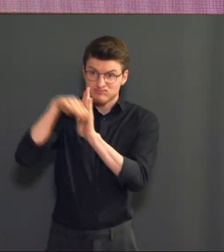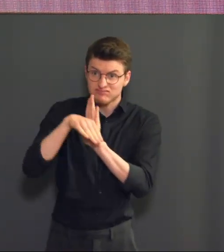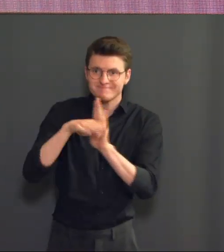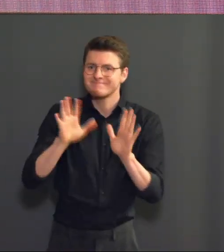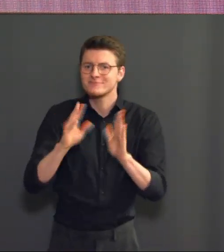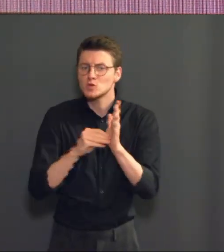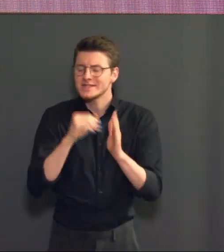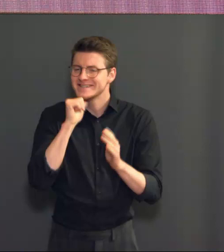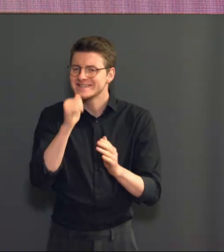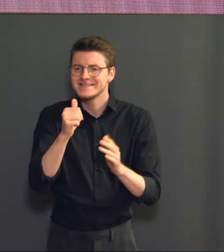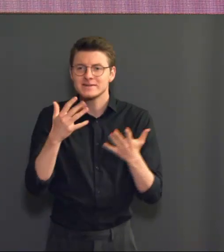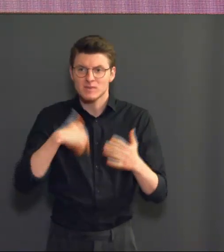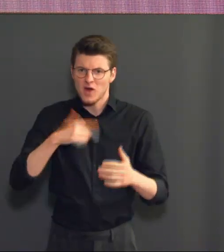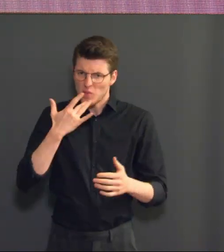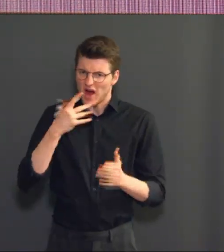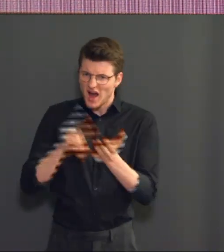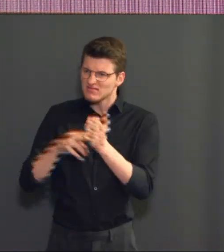liever donkergroen zouden willen zien.